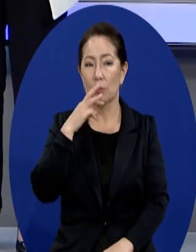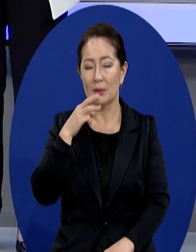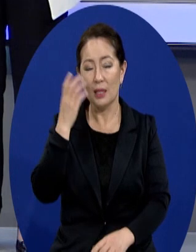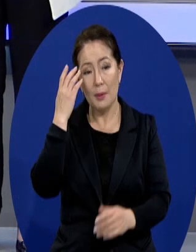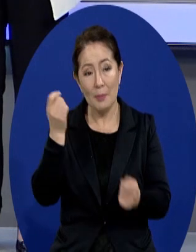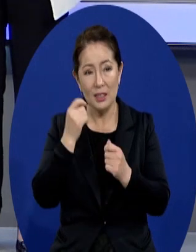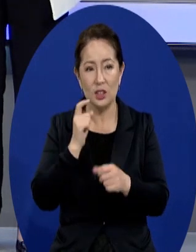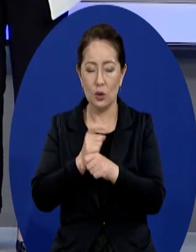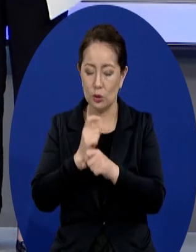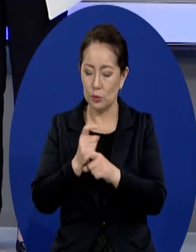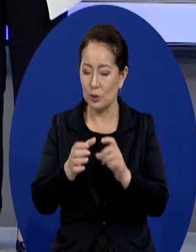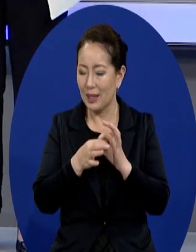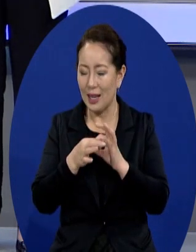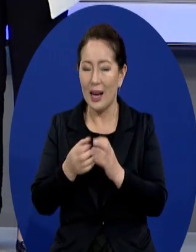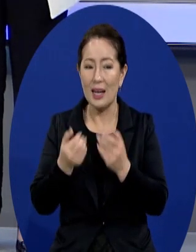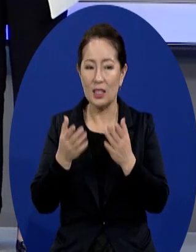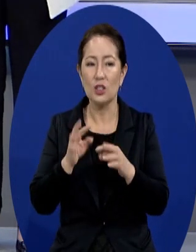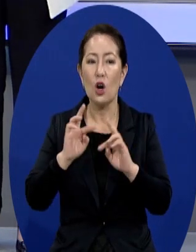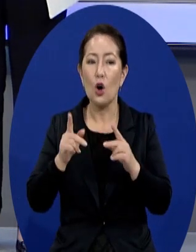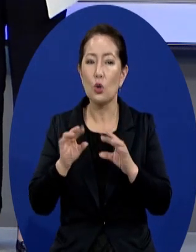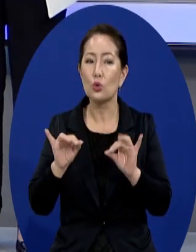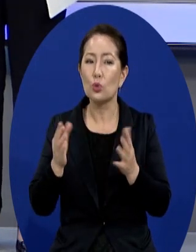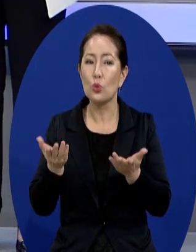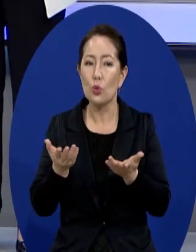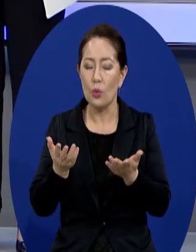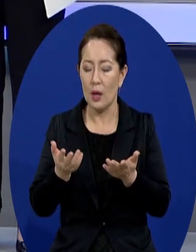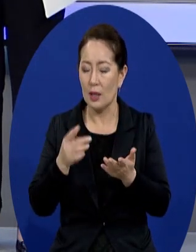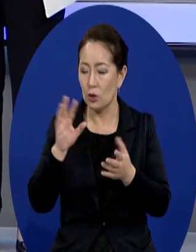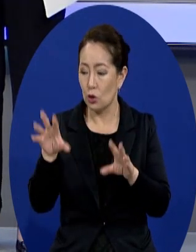малчтын хөдөлмөр эрхлэлтэд гарч байгаа өөрчлөлтүүдийг тоомлон хүрлээ.